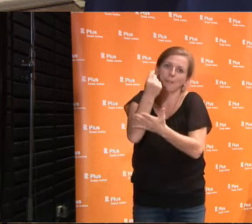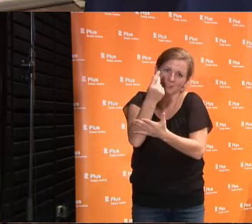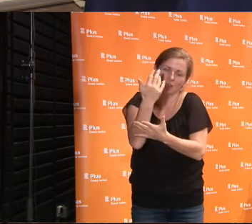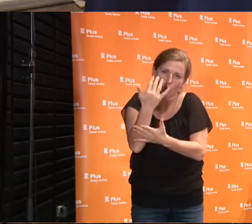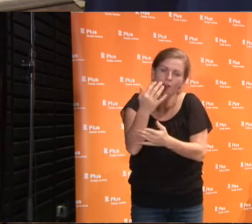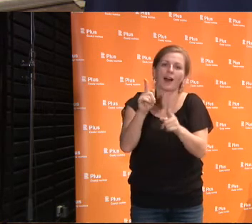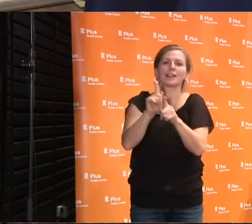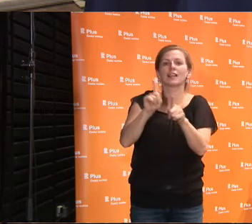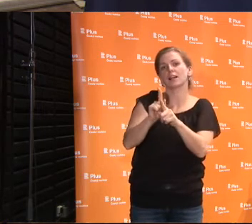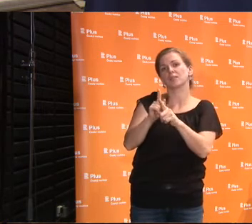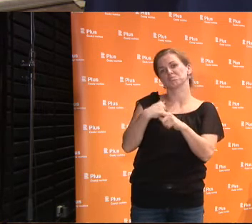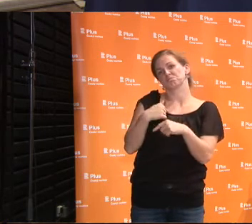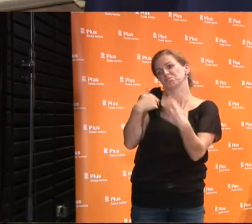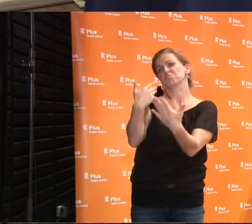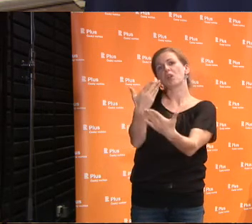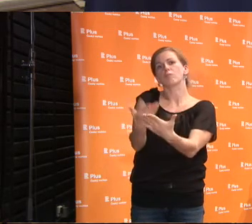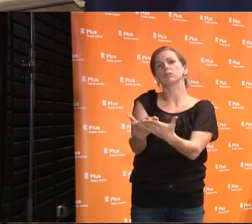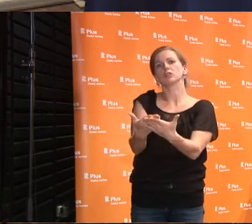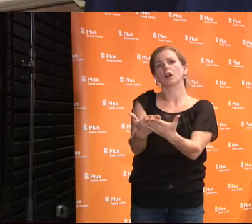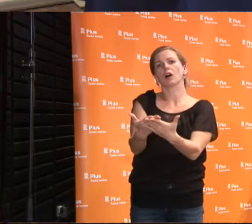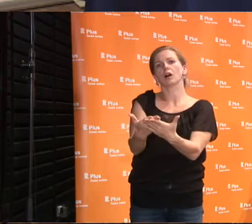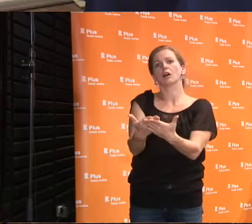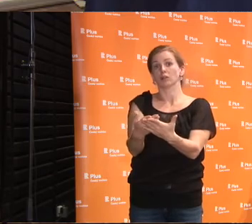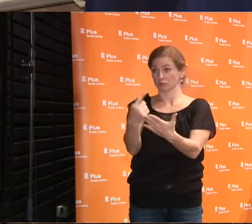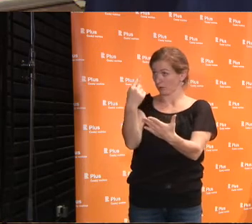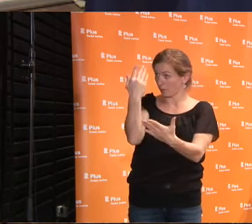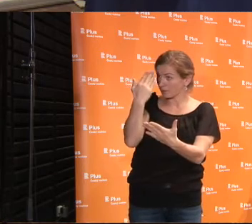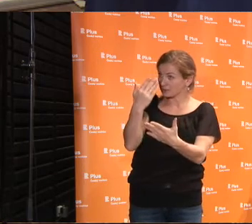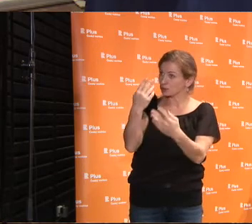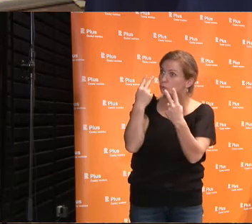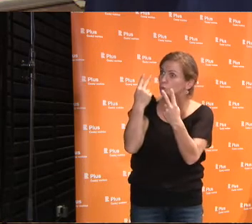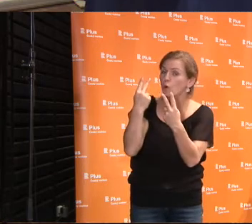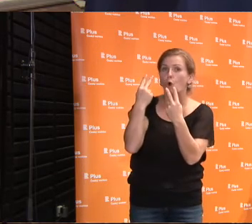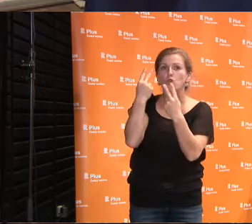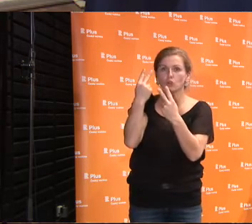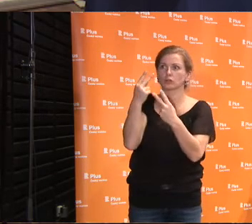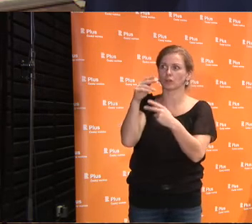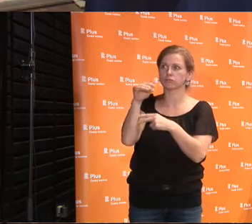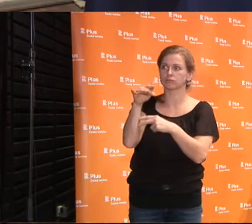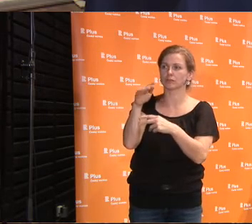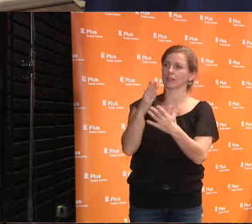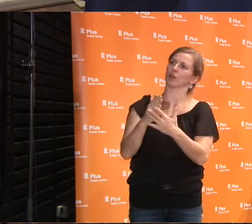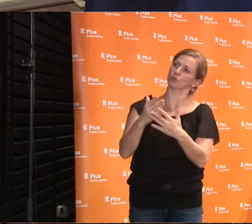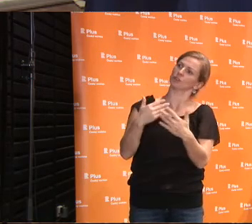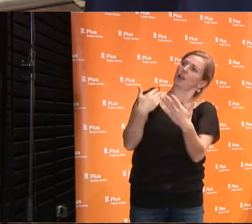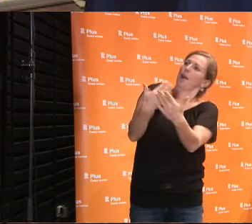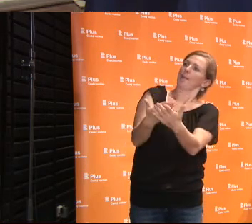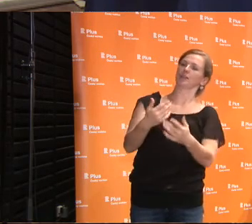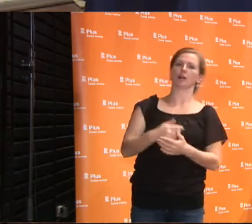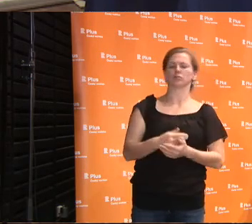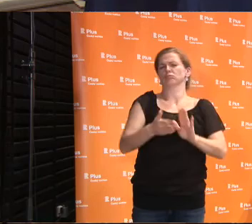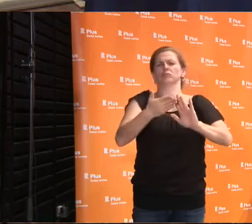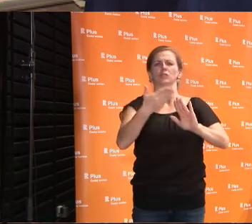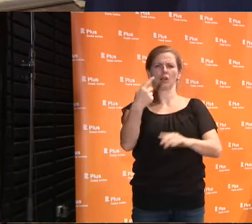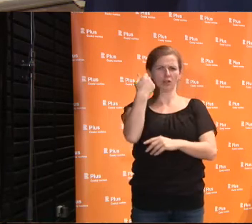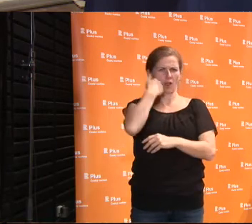je také tím, že jim nabídneme něco, co považují za hodnotu. Oni třeba se nám hlásí a máme obrovský zájem